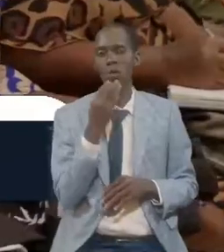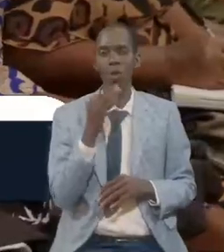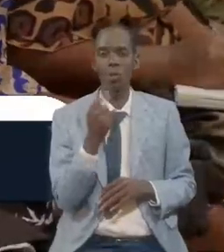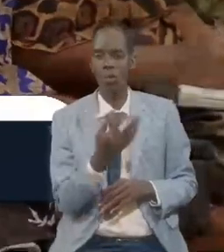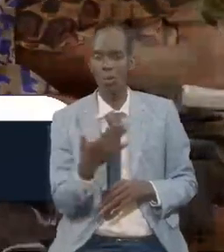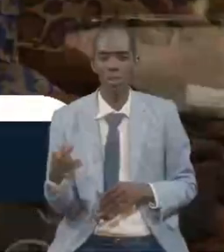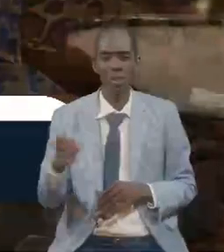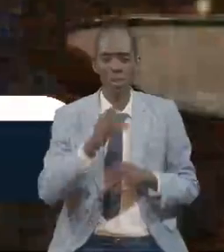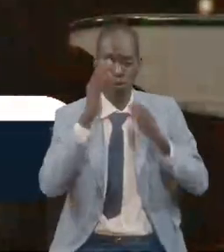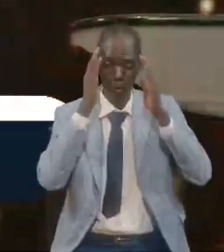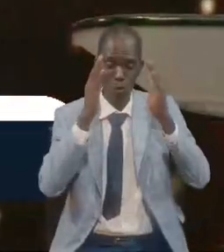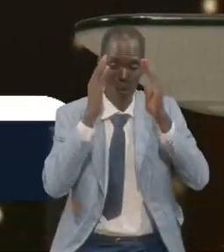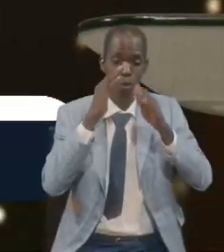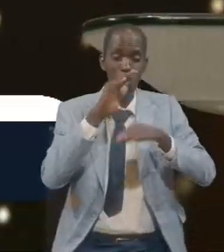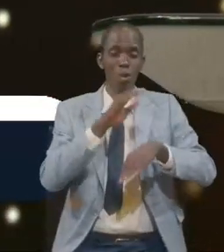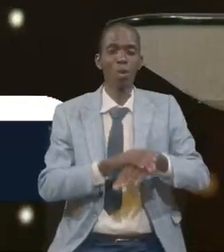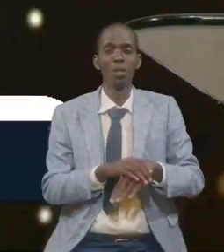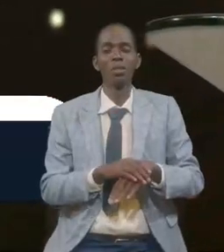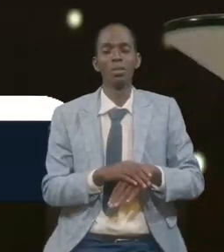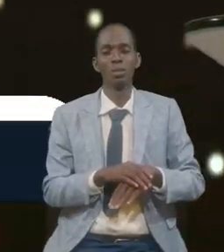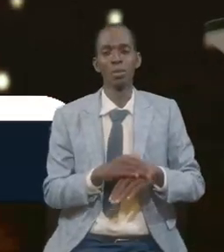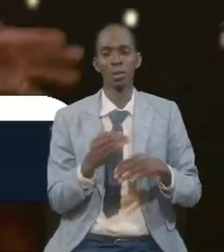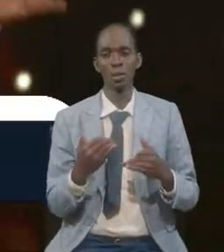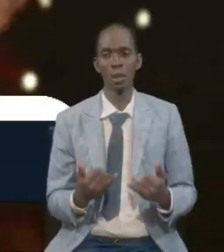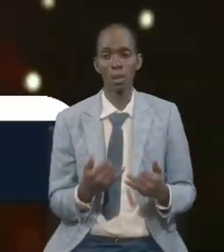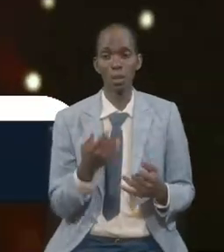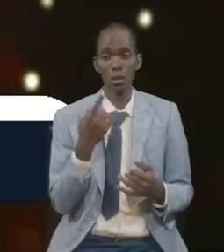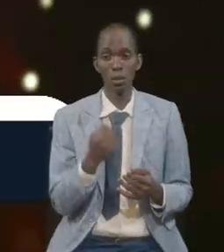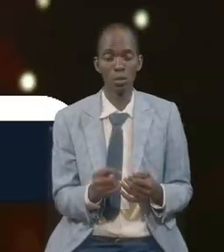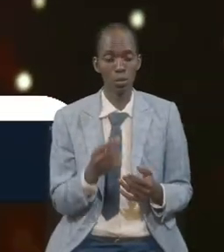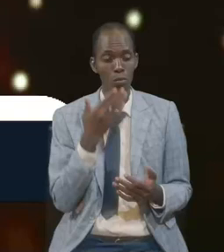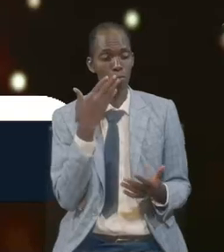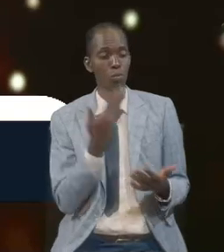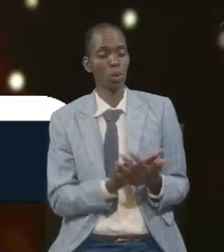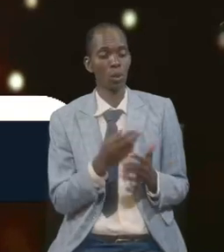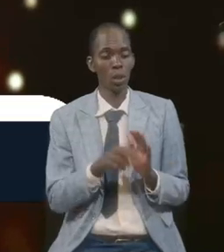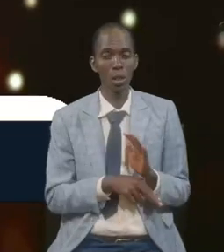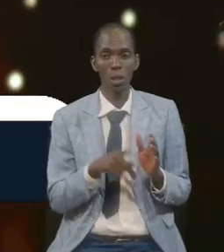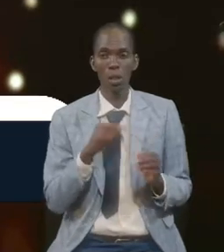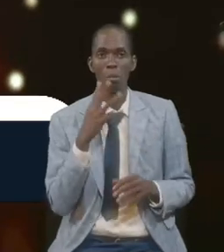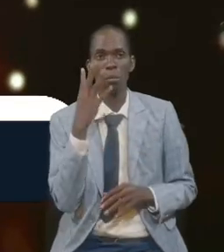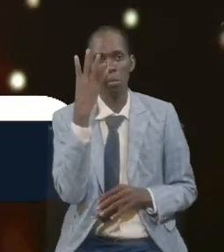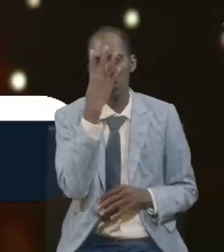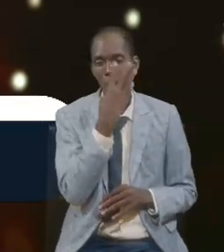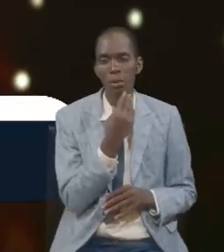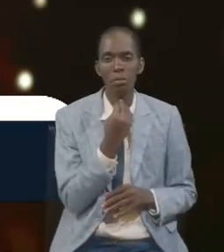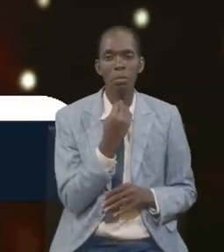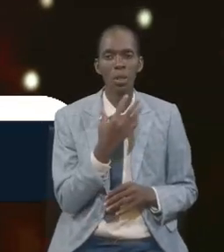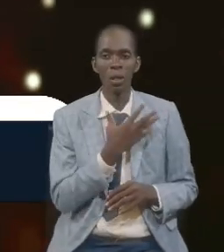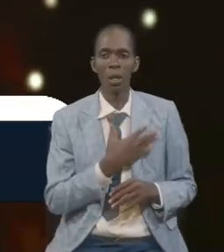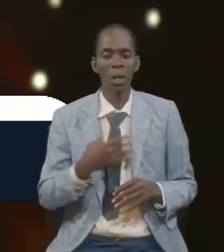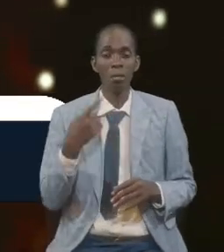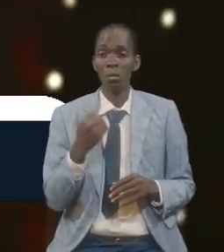choses auxquelles ils se consacrent. La la bonté, la beauté,